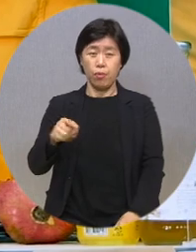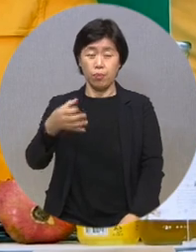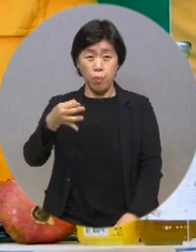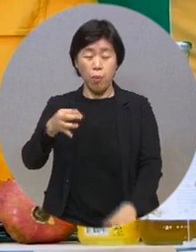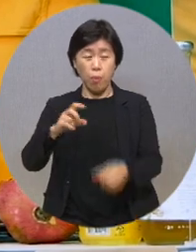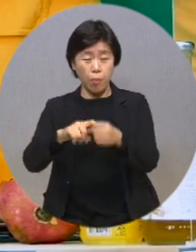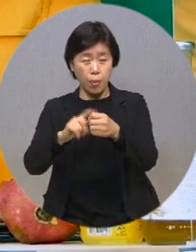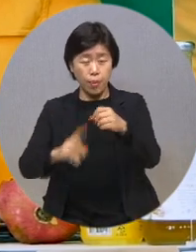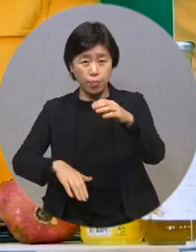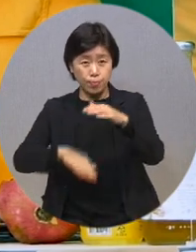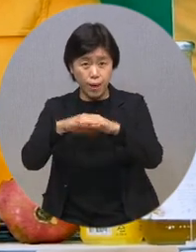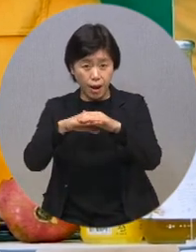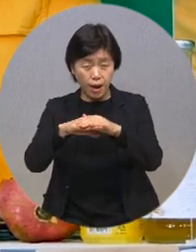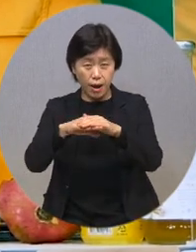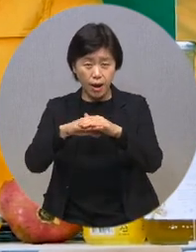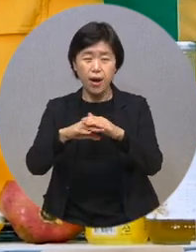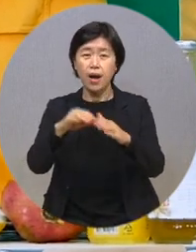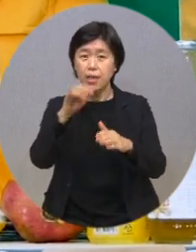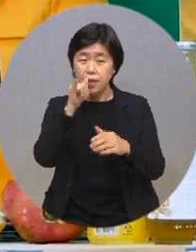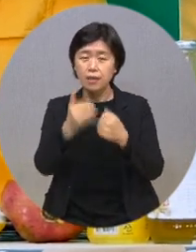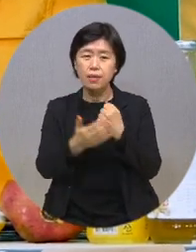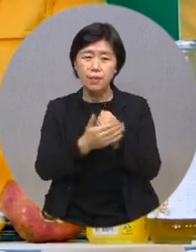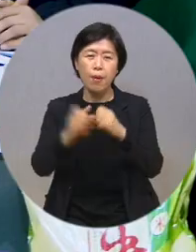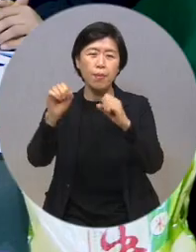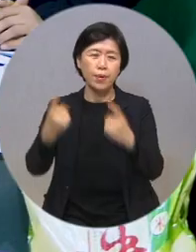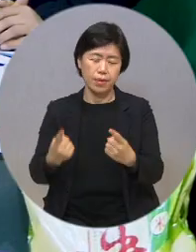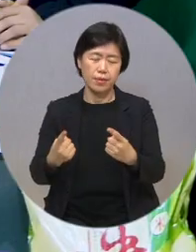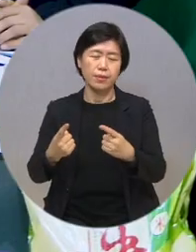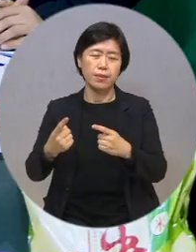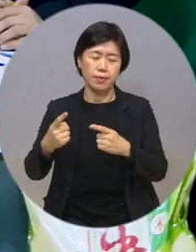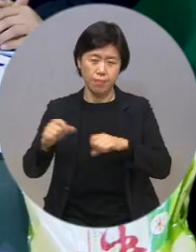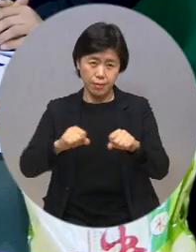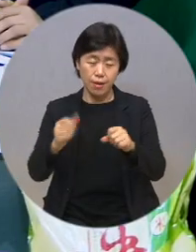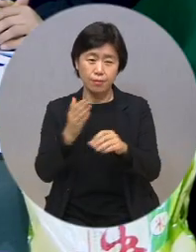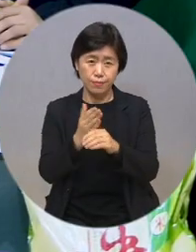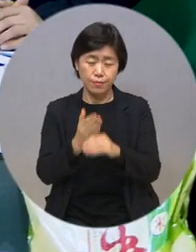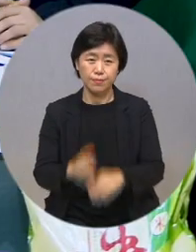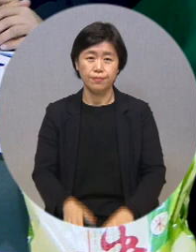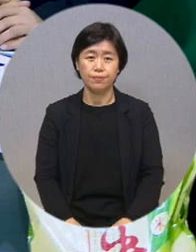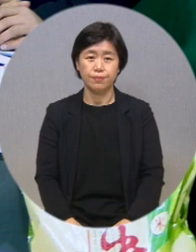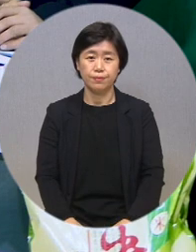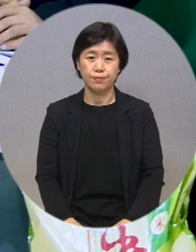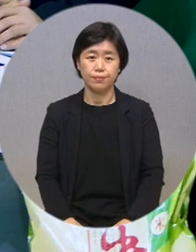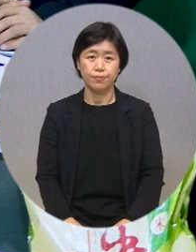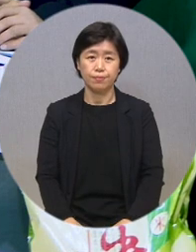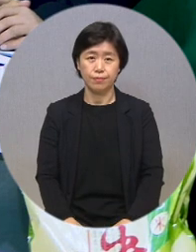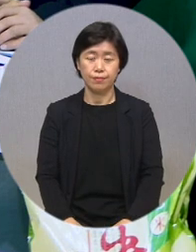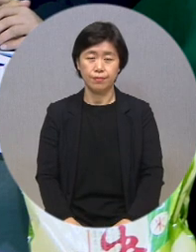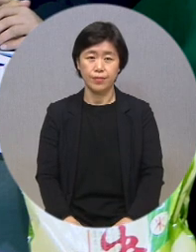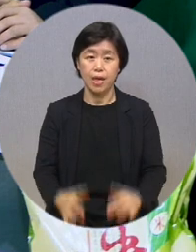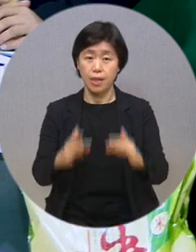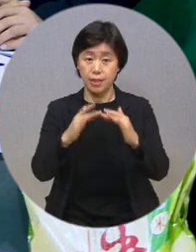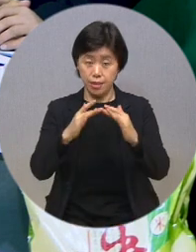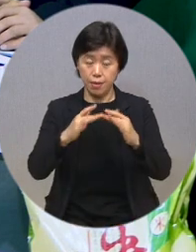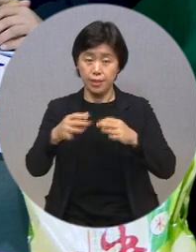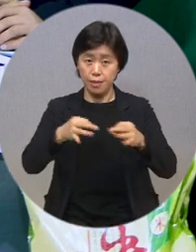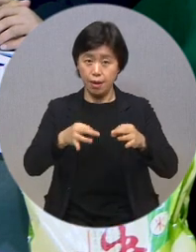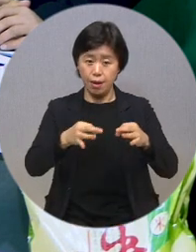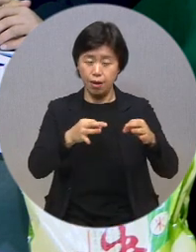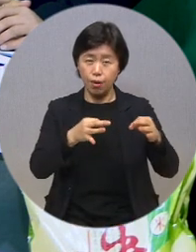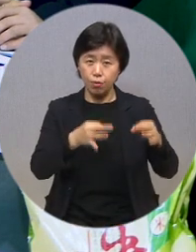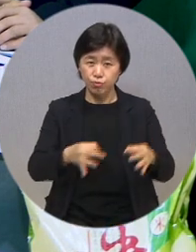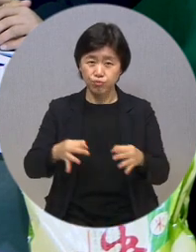기념해서 지금 다양한 저희들의 할인 행사를 하고 있고요. 지금 남도장터의 이제 매출이 이제 오르고 이